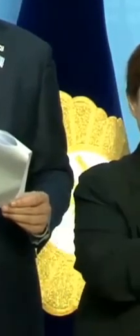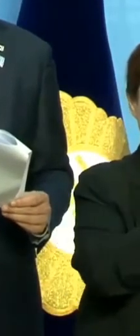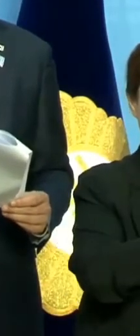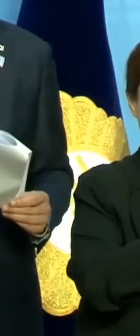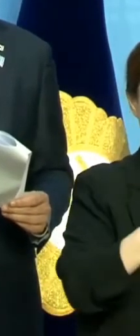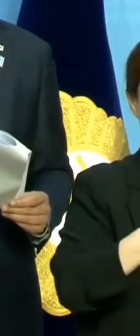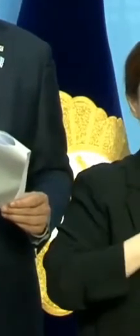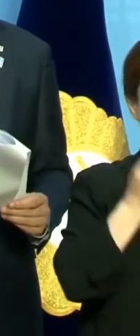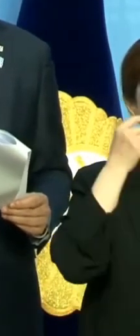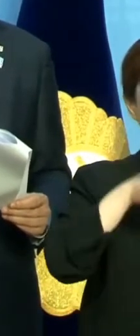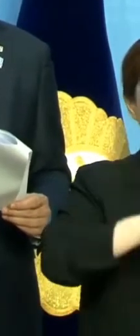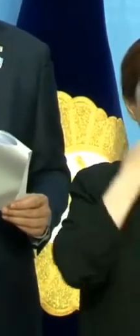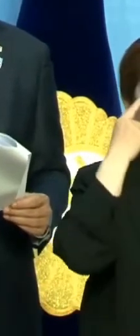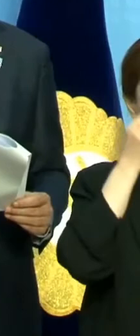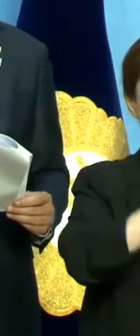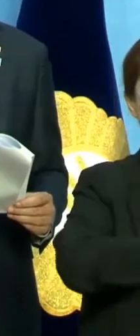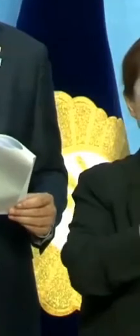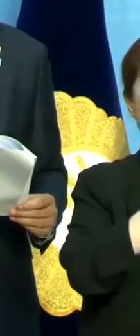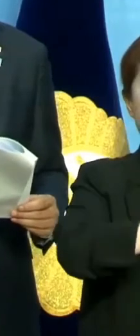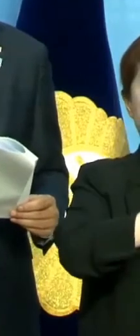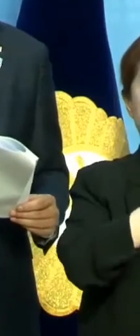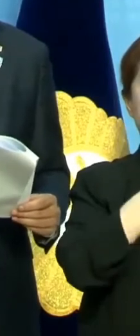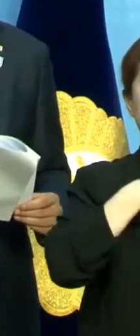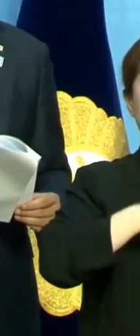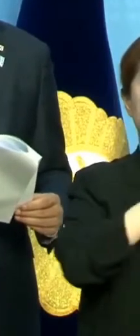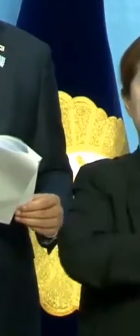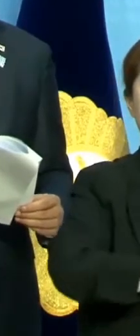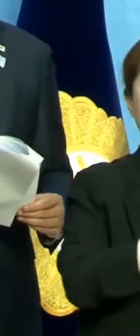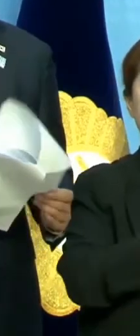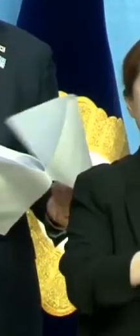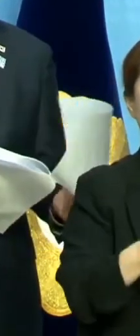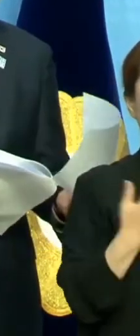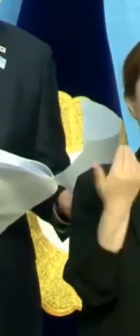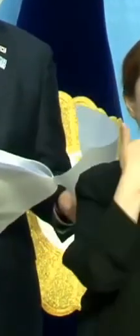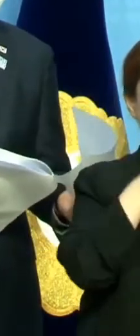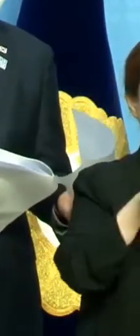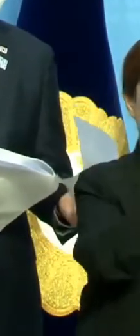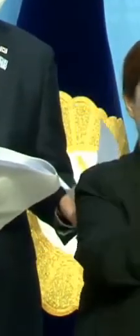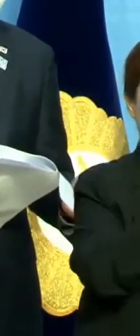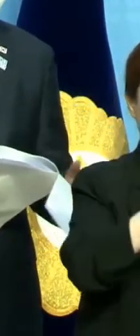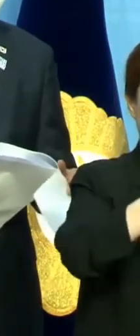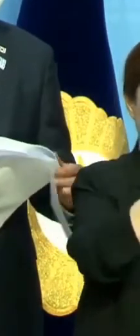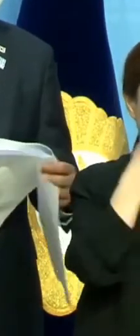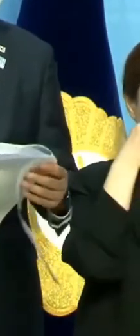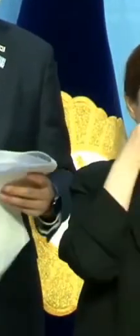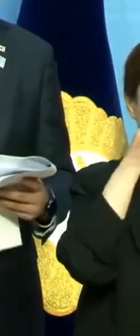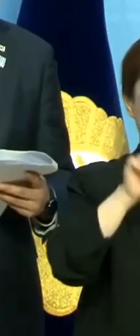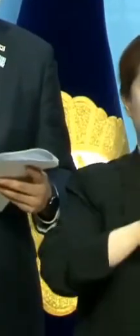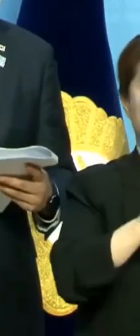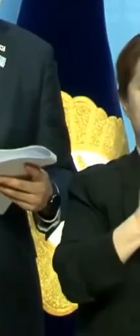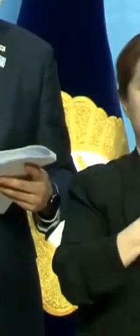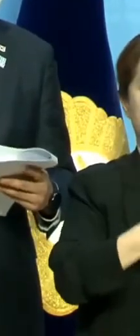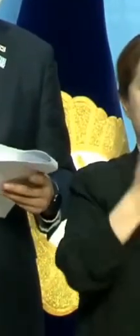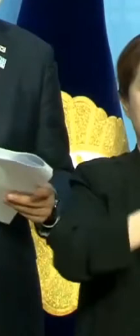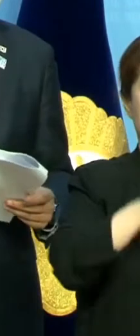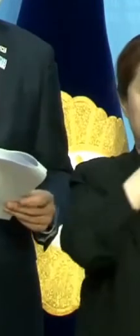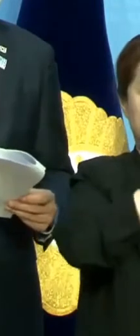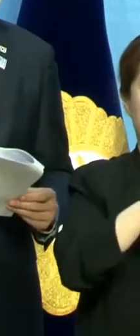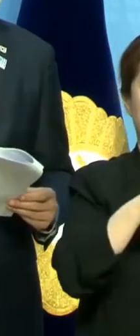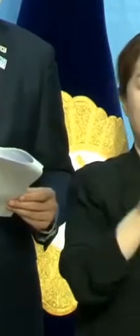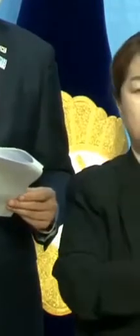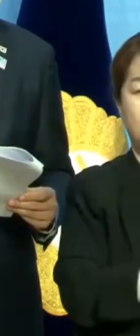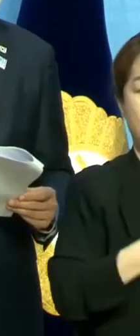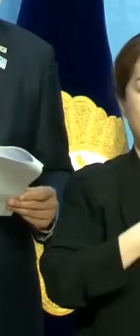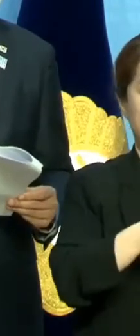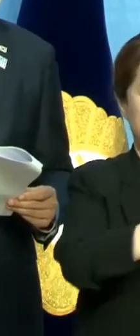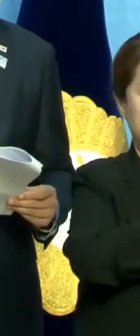후 어느 팀에도 가지 못하는 자신의 처지를 극도로 비관하였습니다. 정상적인 훈련에서 배제되는 등 의도적인